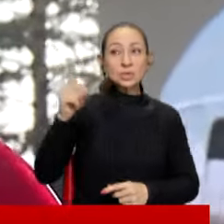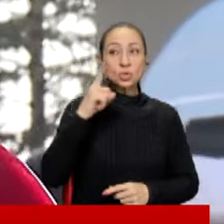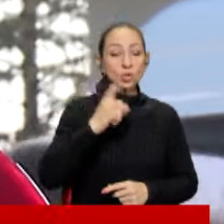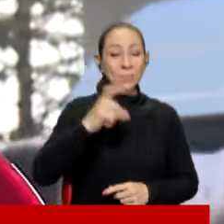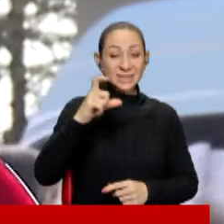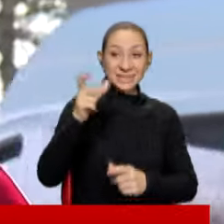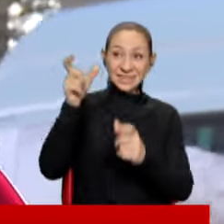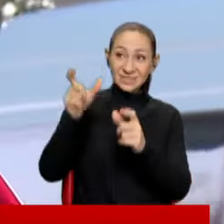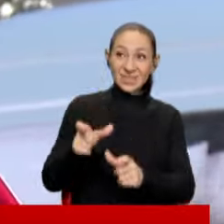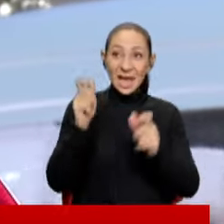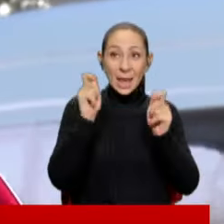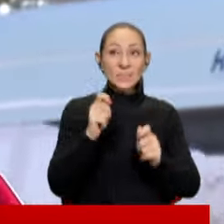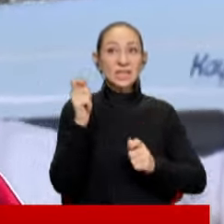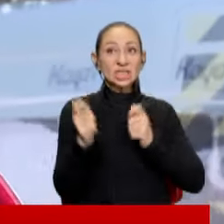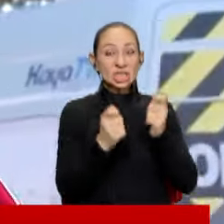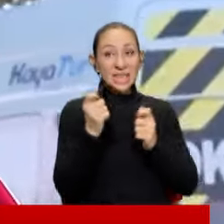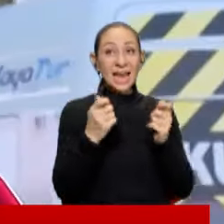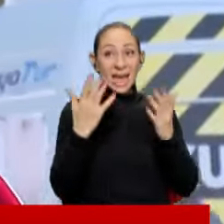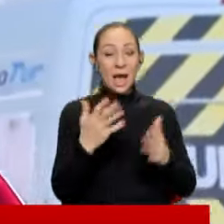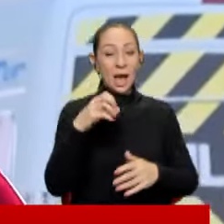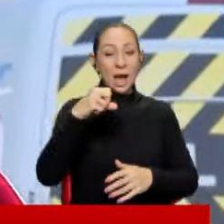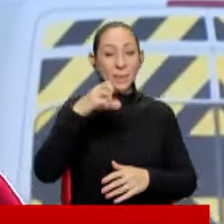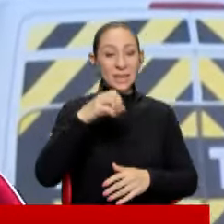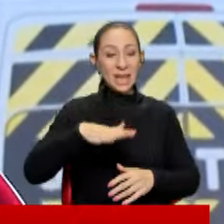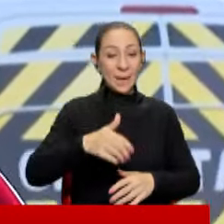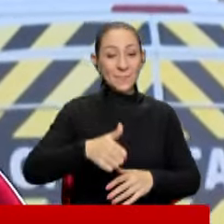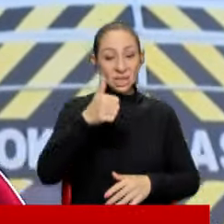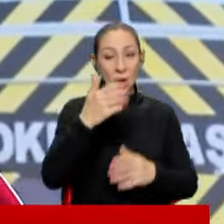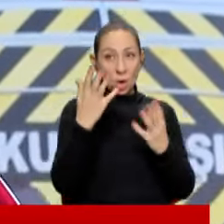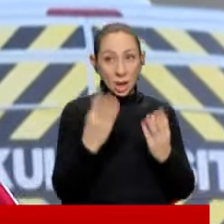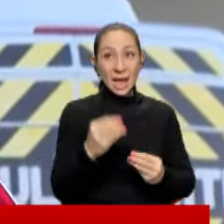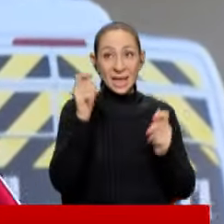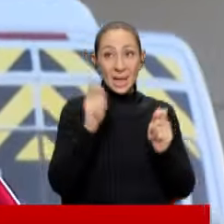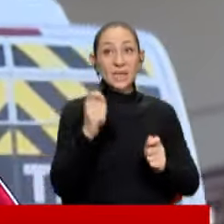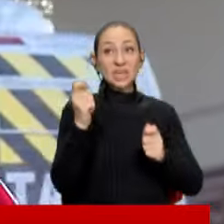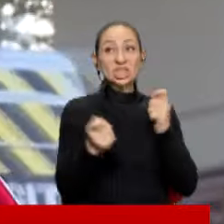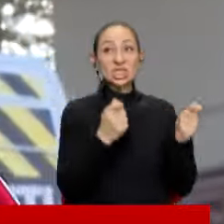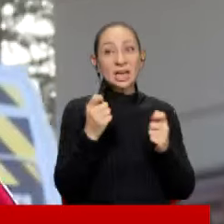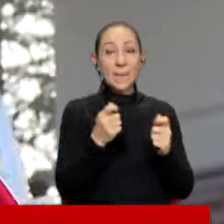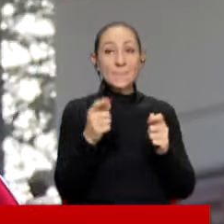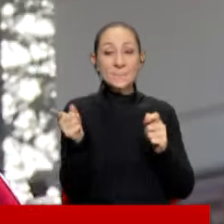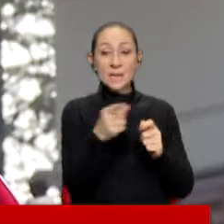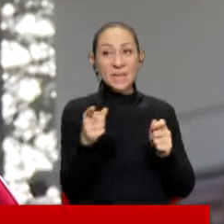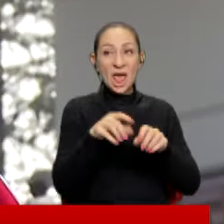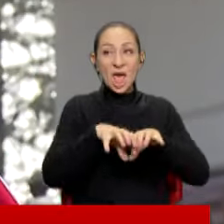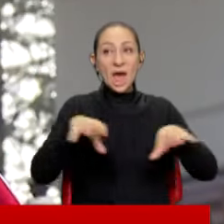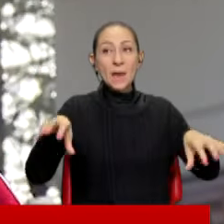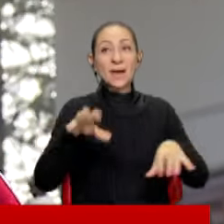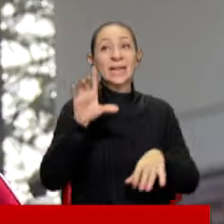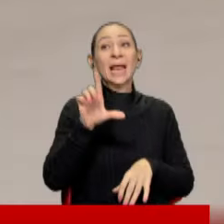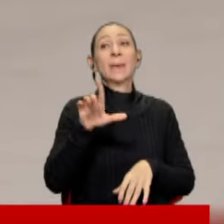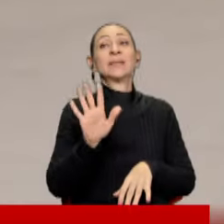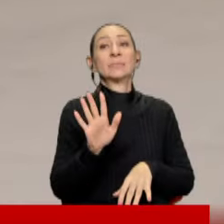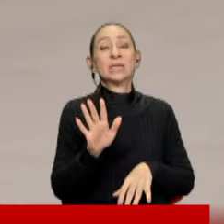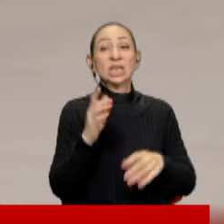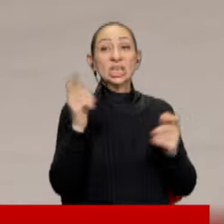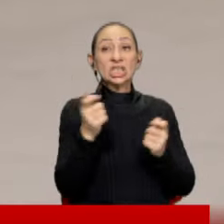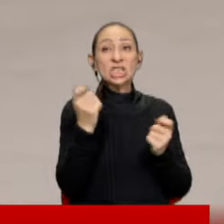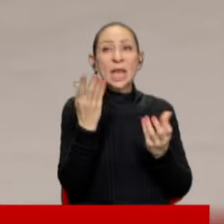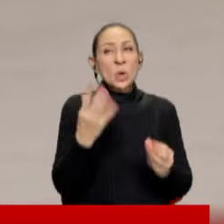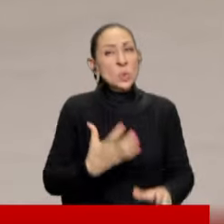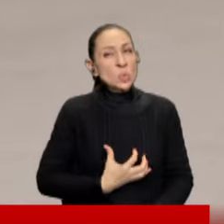Cumhurbaşkanı sıfatıyla yaptığı işler ile AKP Genel Başkanı olarak yaptığı işleri birbirinden ayırmak gerekmez mi? İşin